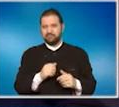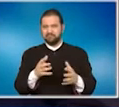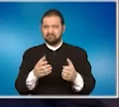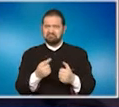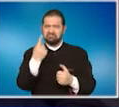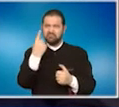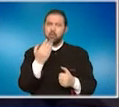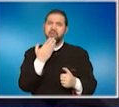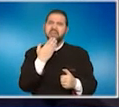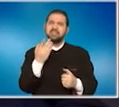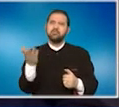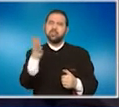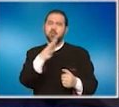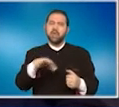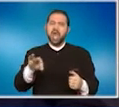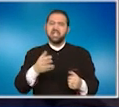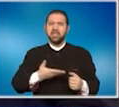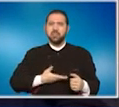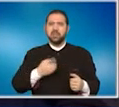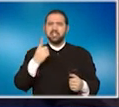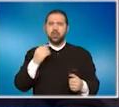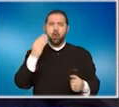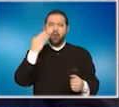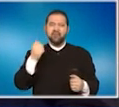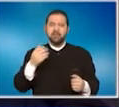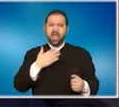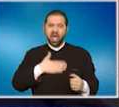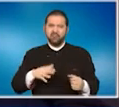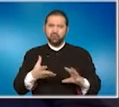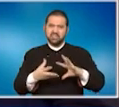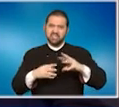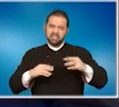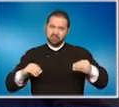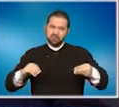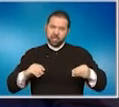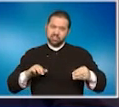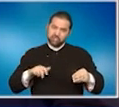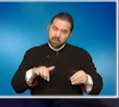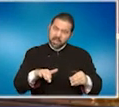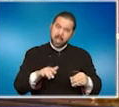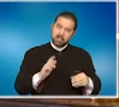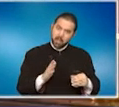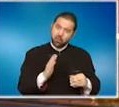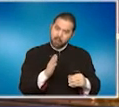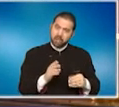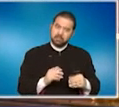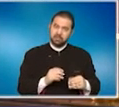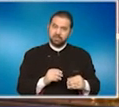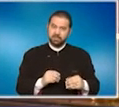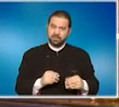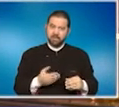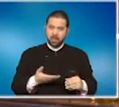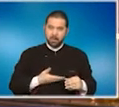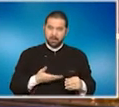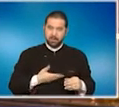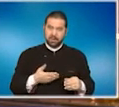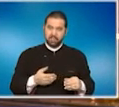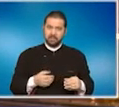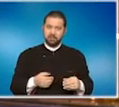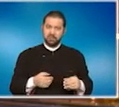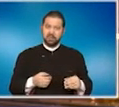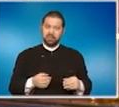mulți să se folosească de ea, ca pe mai mulți să-i întoarcă? Vedem că destul de rar s-a petrecut, unul la mână și doi la mână, și atunci când s-a